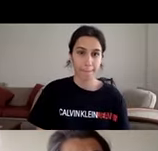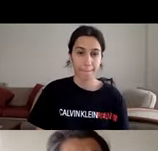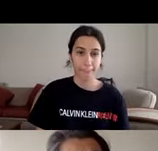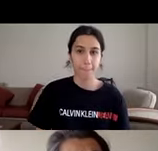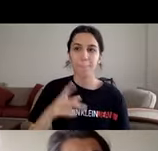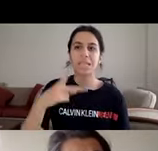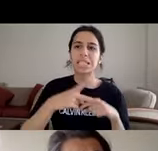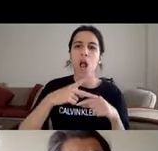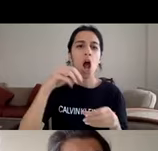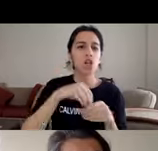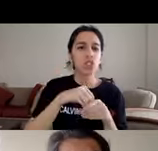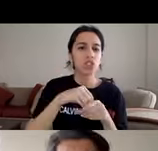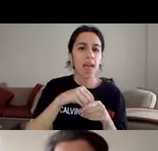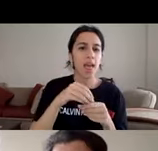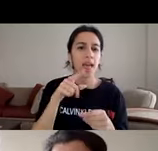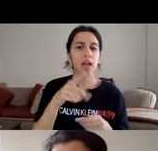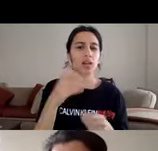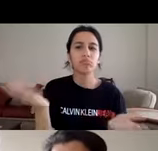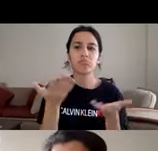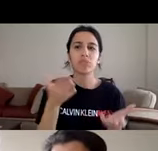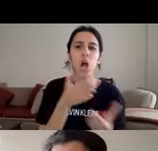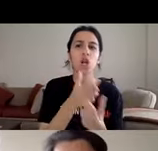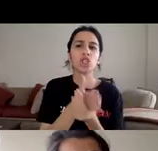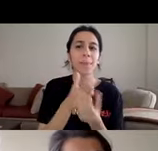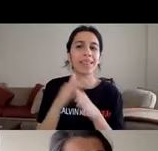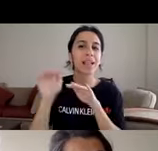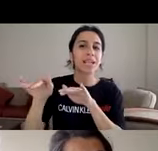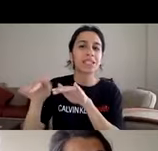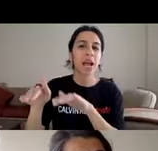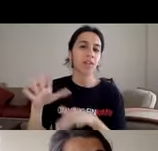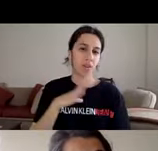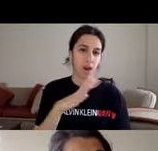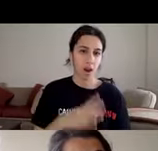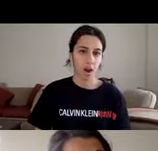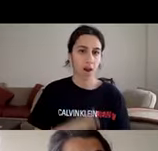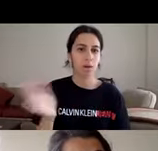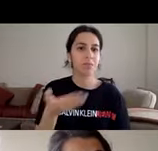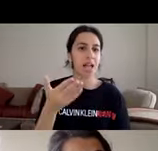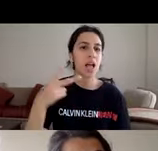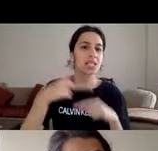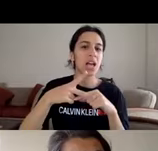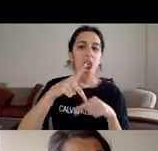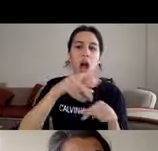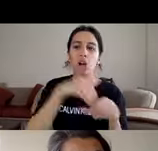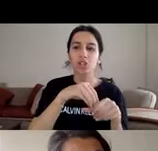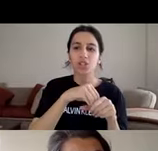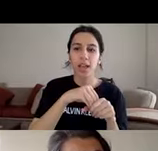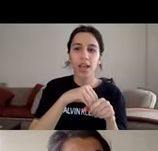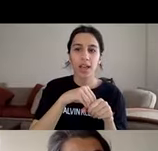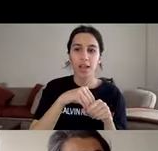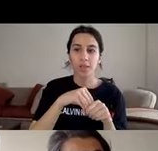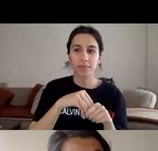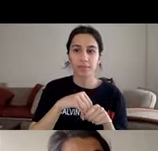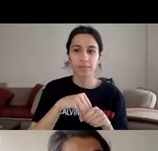web sitesinde ve uygulamaları içinde bir sürü erişilebilirliği destekleyen araç var. Mesela işte Zara web sitesi içinde siz